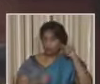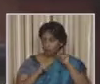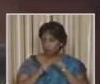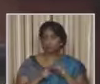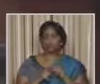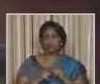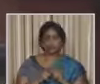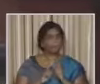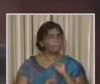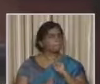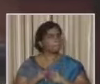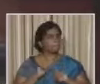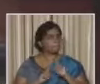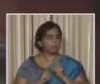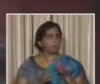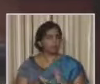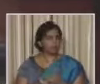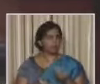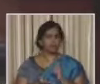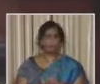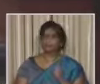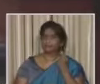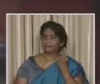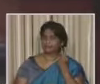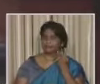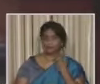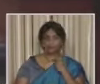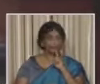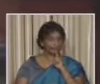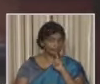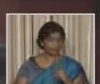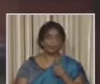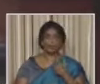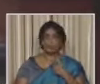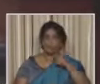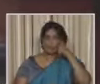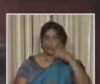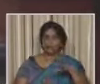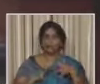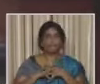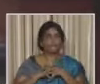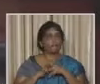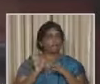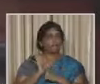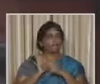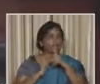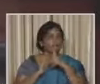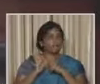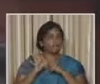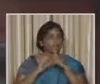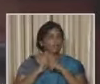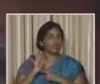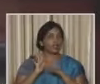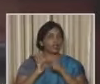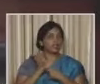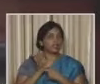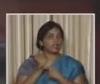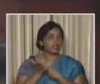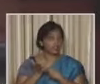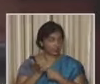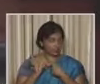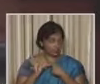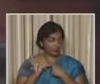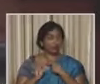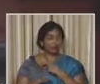பல தடவைகள் நான் விடயங்களை எடுத்திருக்கின்றேன். நான் கண்டேன் பாராளுமன்ற உறுப்பினர் வஜிர அபயவர்தன முயற்சி செய்தார். அவர் இந்த